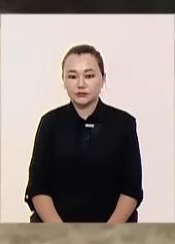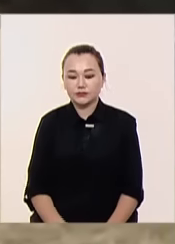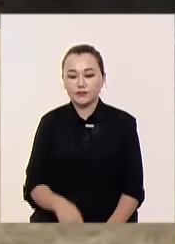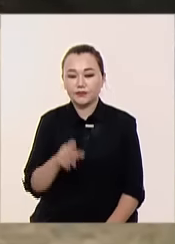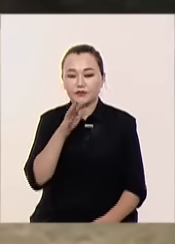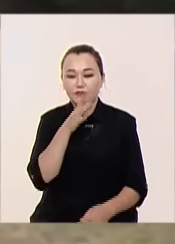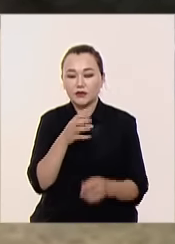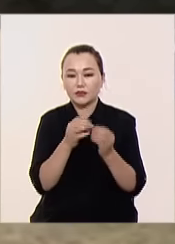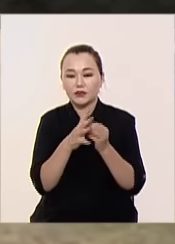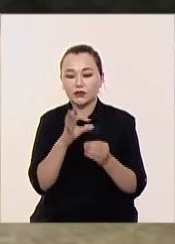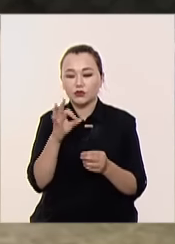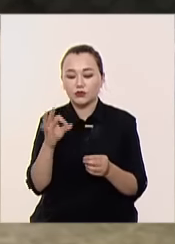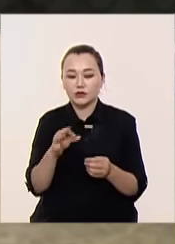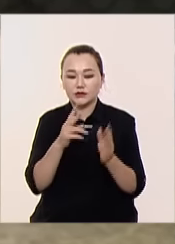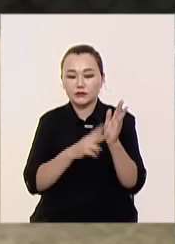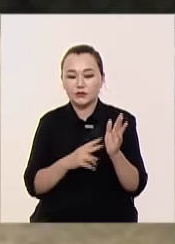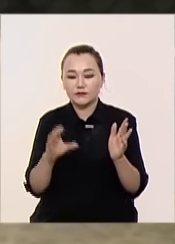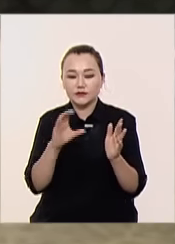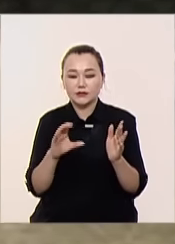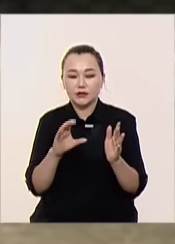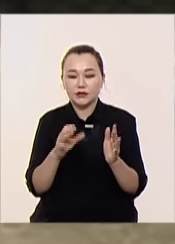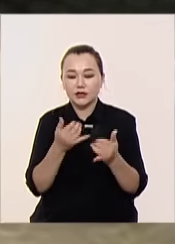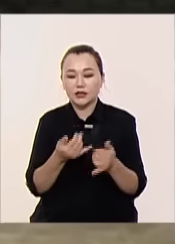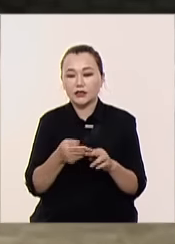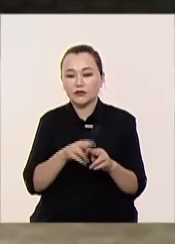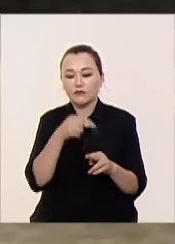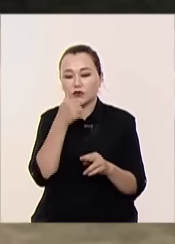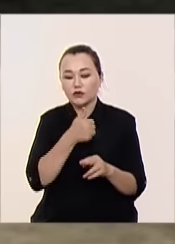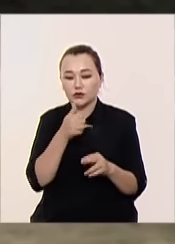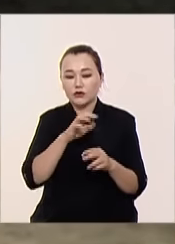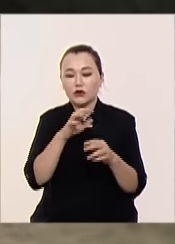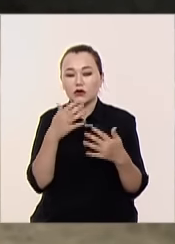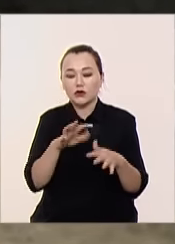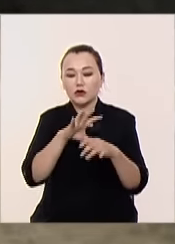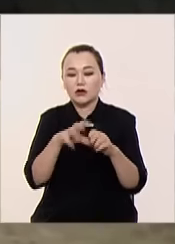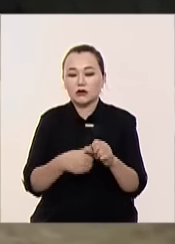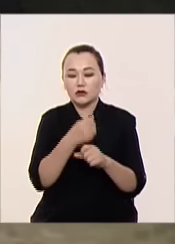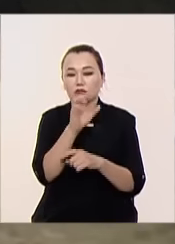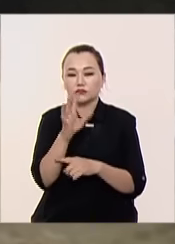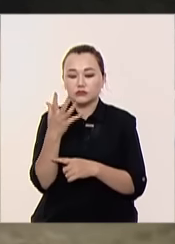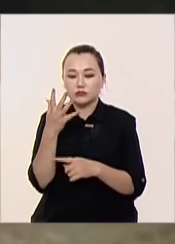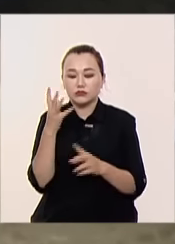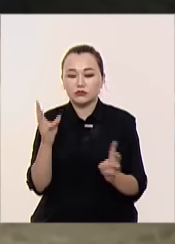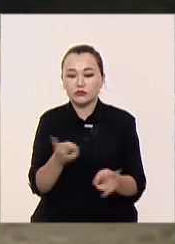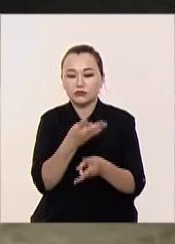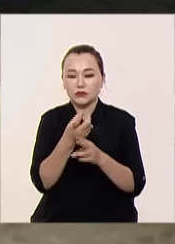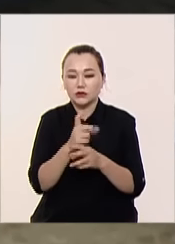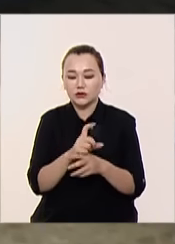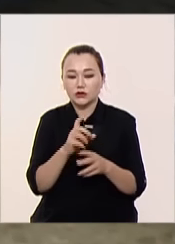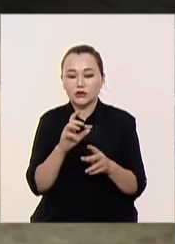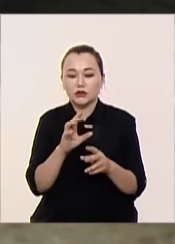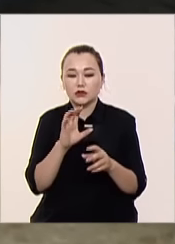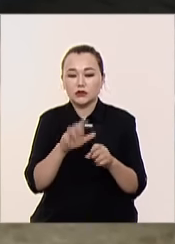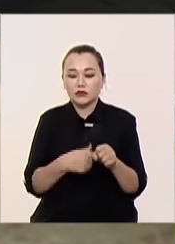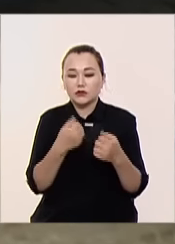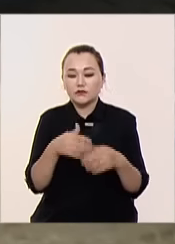Время 15.00 7 сентября текущего года. Мы даем локализацию по Рыбинскому району, возгорание которого произошло 2